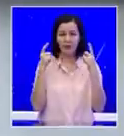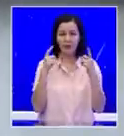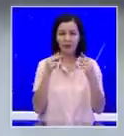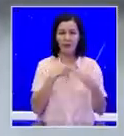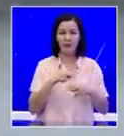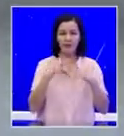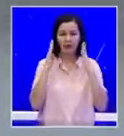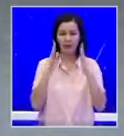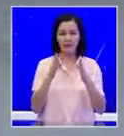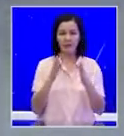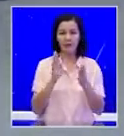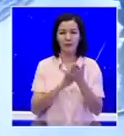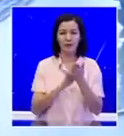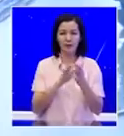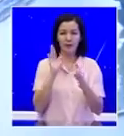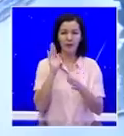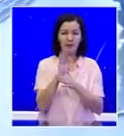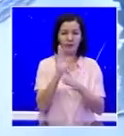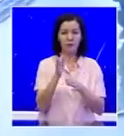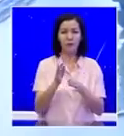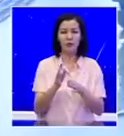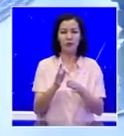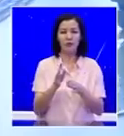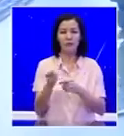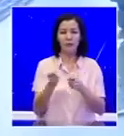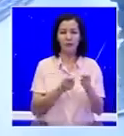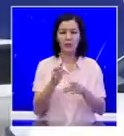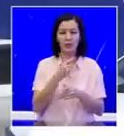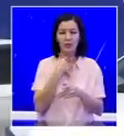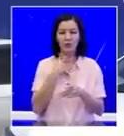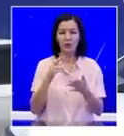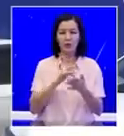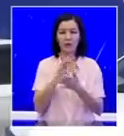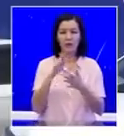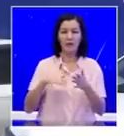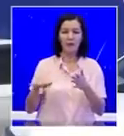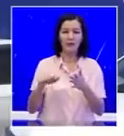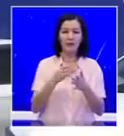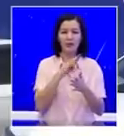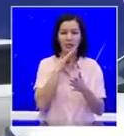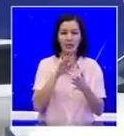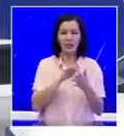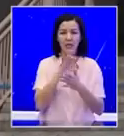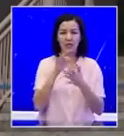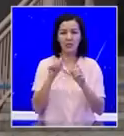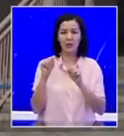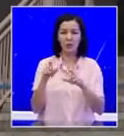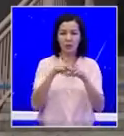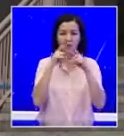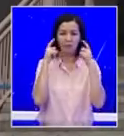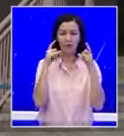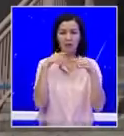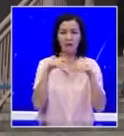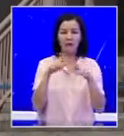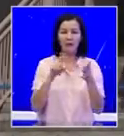еңбегі ескеріледі дейді мамандар. Айта кетейік, серіктестік басшылары Талдықорғанның басқа да аймағы мен Текелі қаласынан қорғаныш бетперде